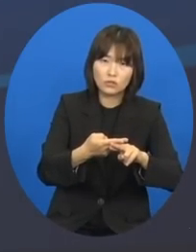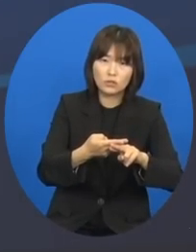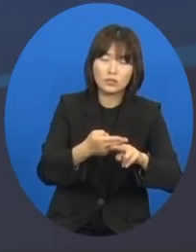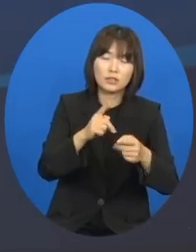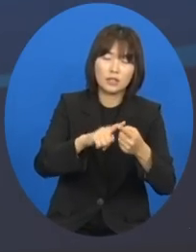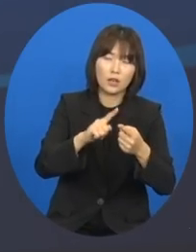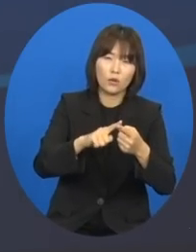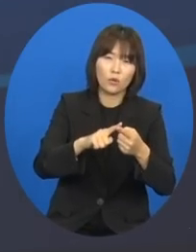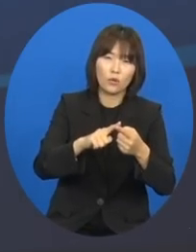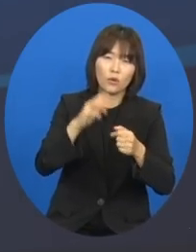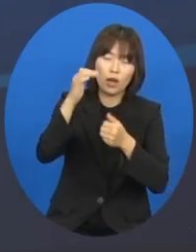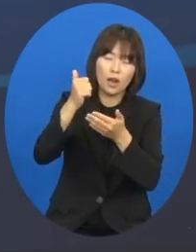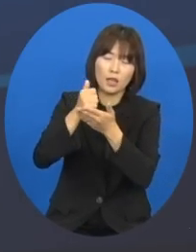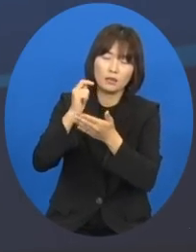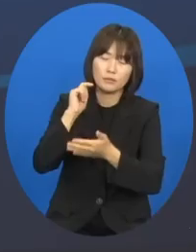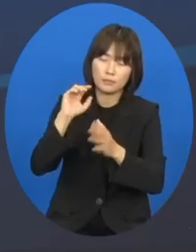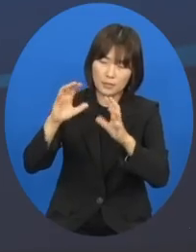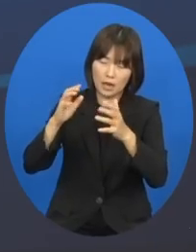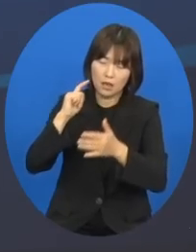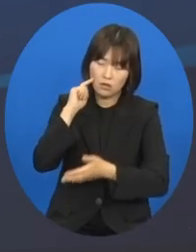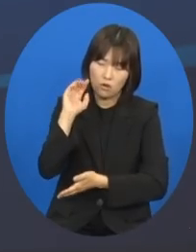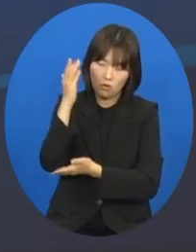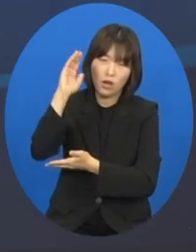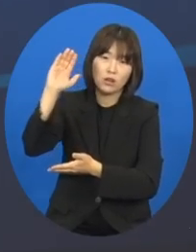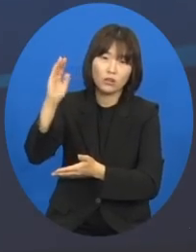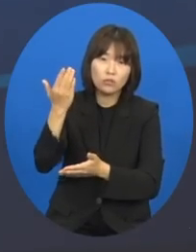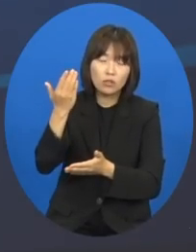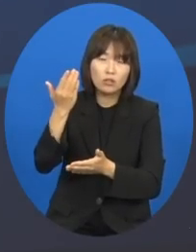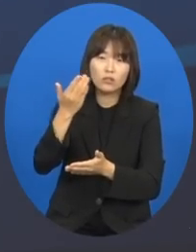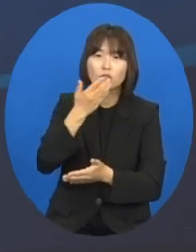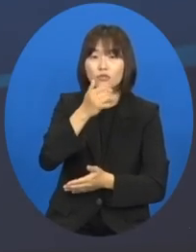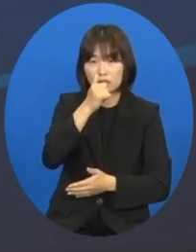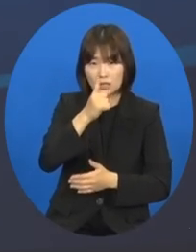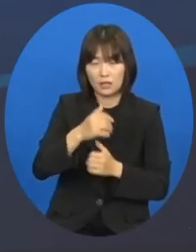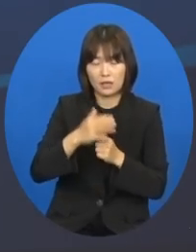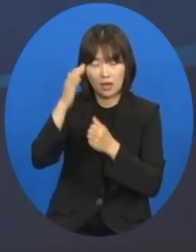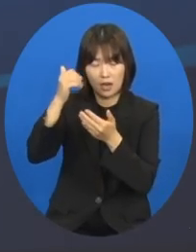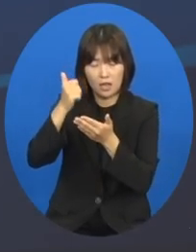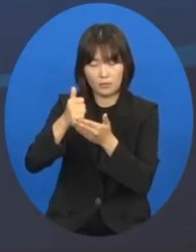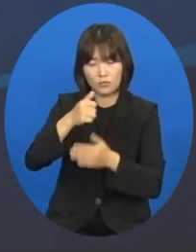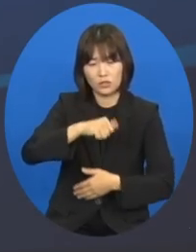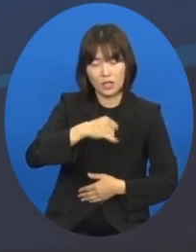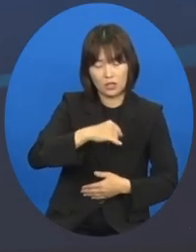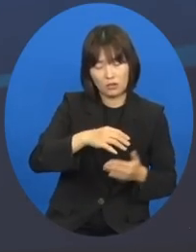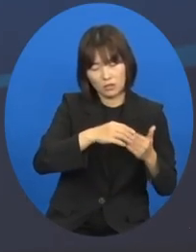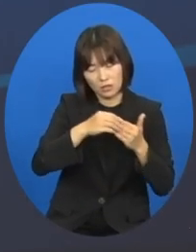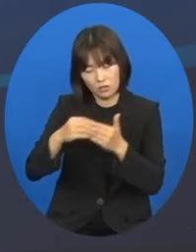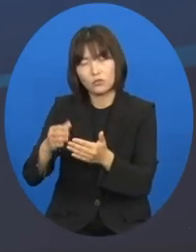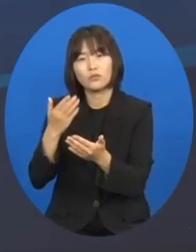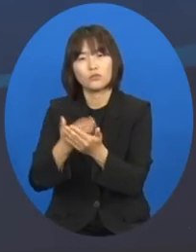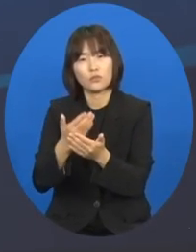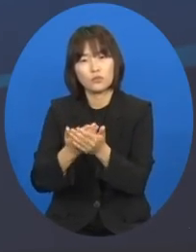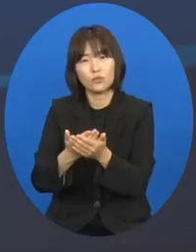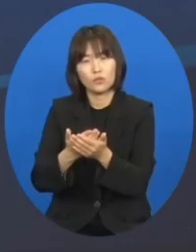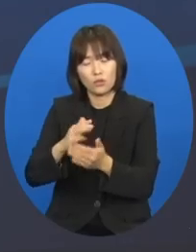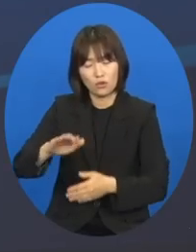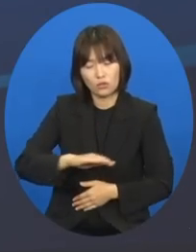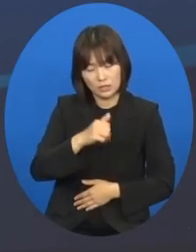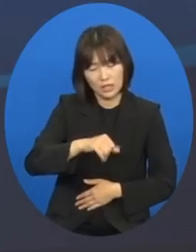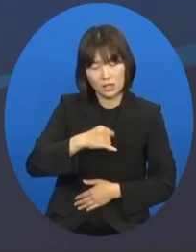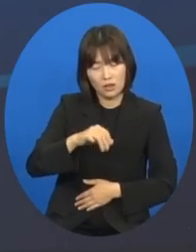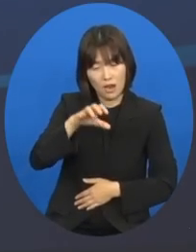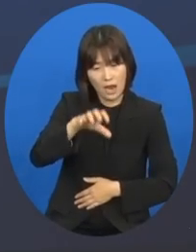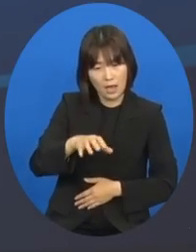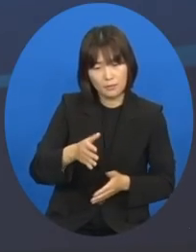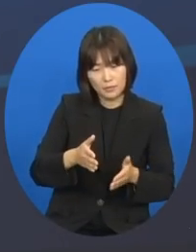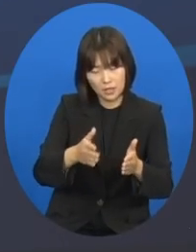나라의 영광이 될 수 있도록 하나님 우리 자녀들을 주께서 인도하여 주시옵소서 하나님 우리 자녀들의 앞길을